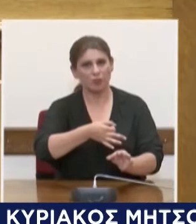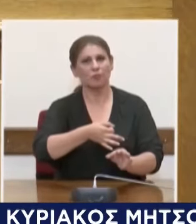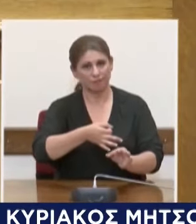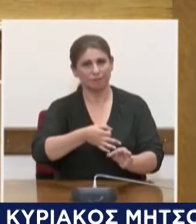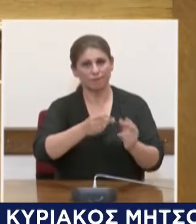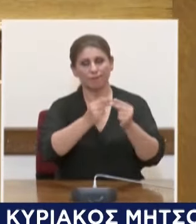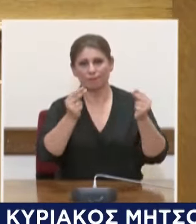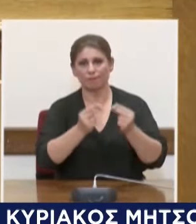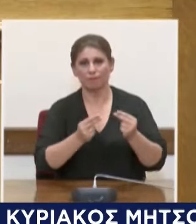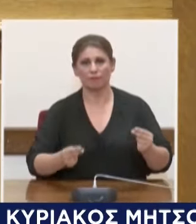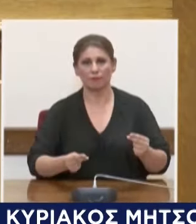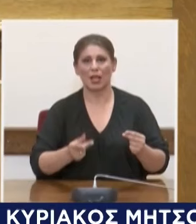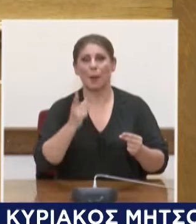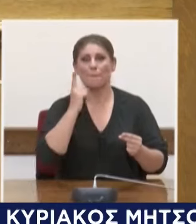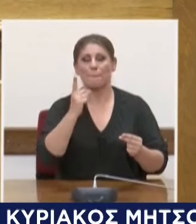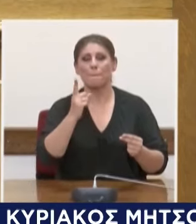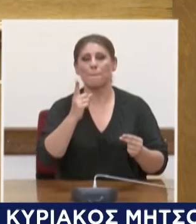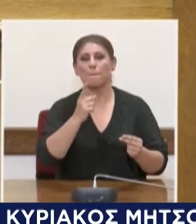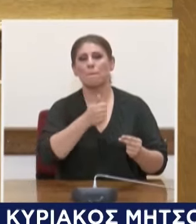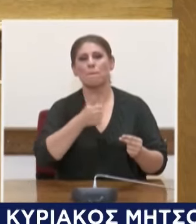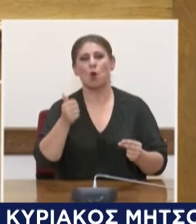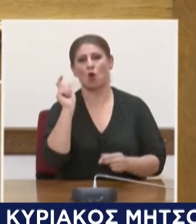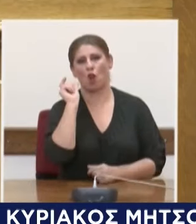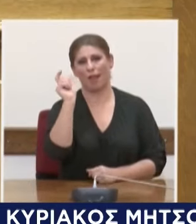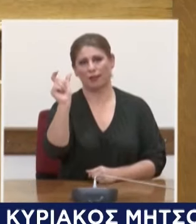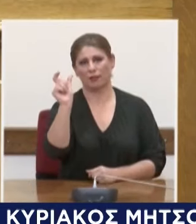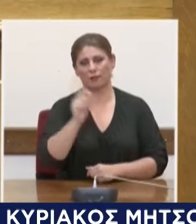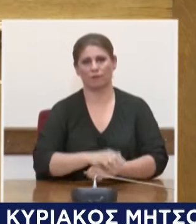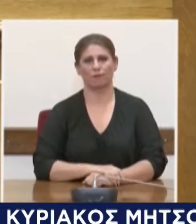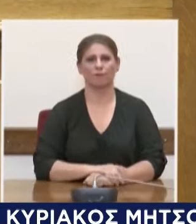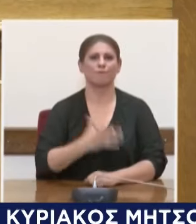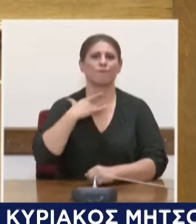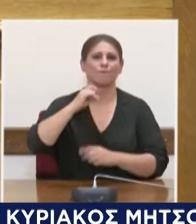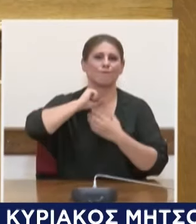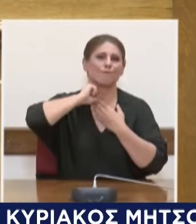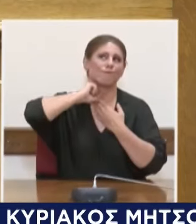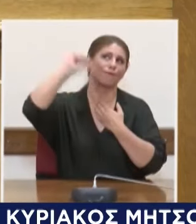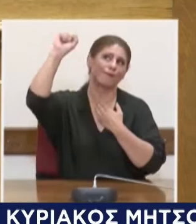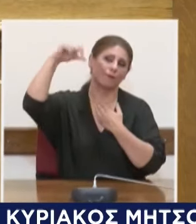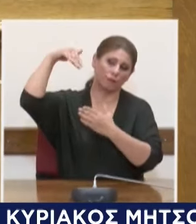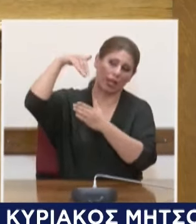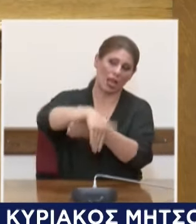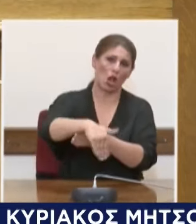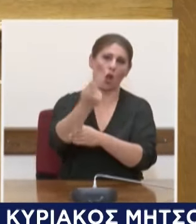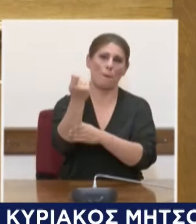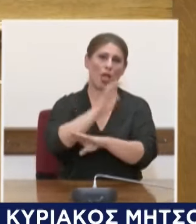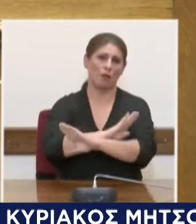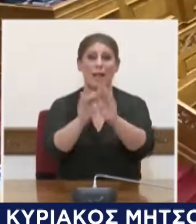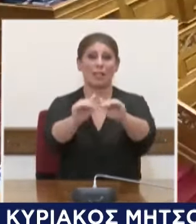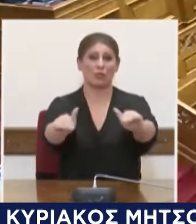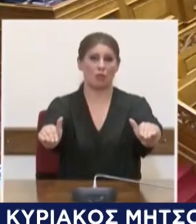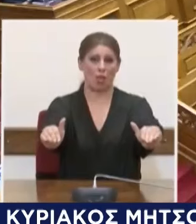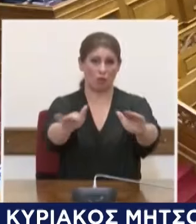συνεπάγονται μία μόνο λέξη. Χρεοκοπία. Και αυτή τη φορά χρεοκοπία χωρίς